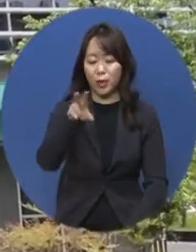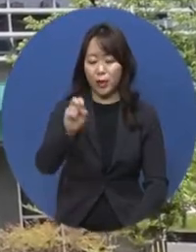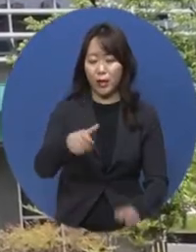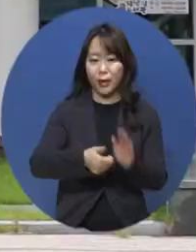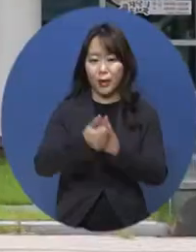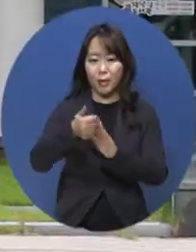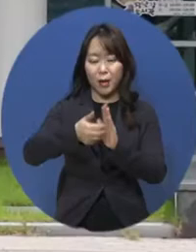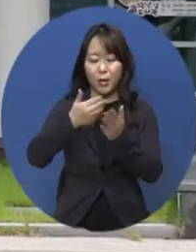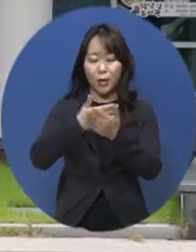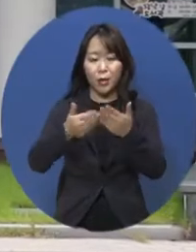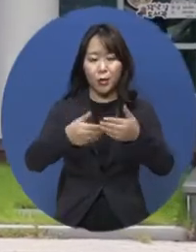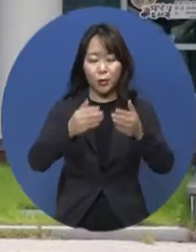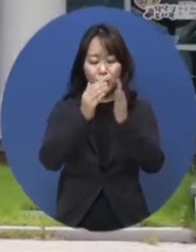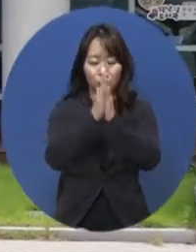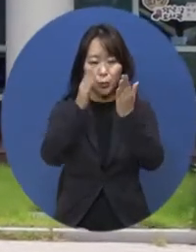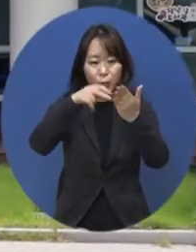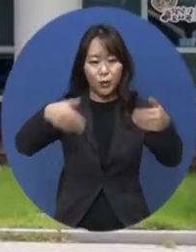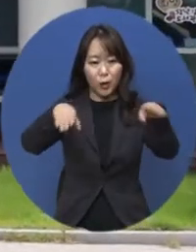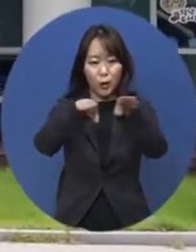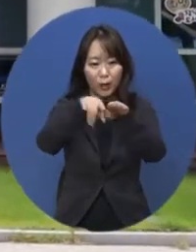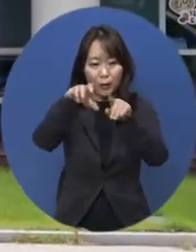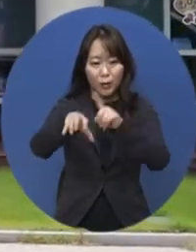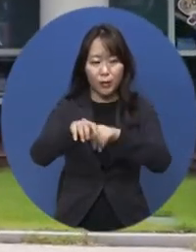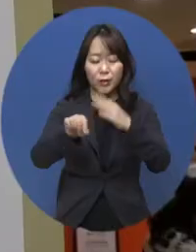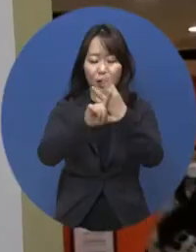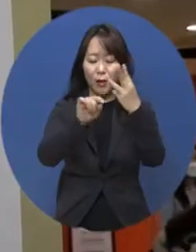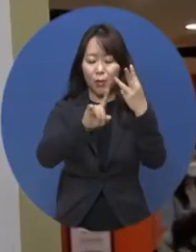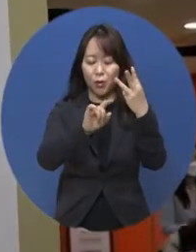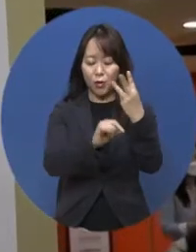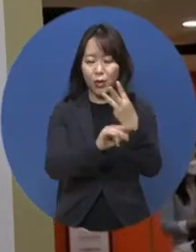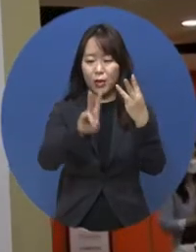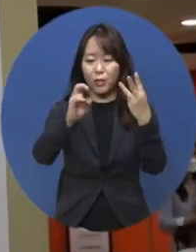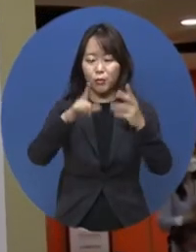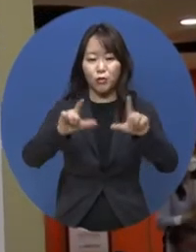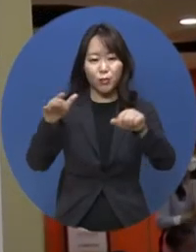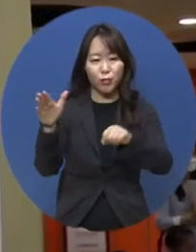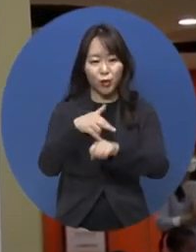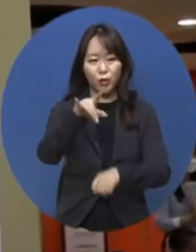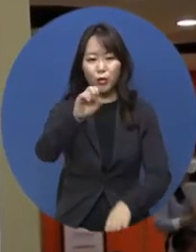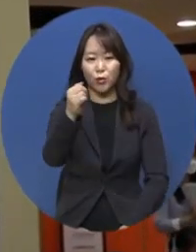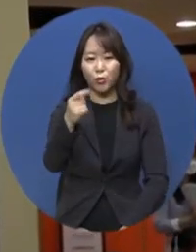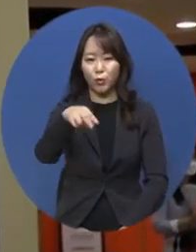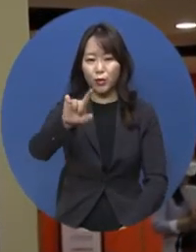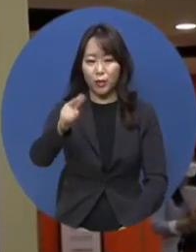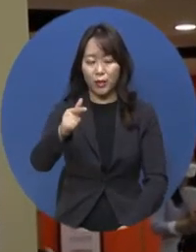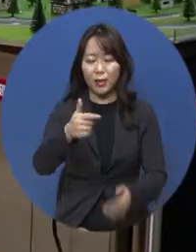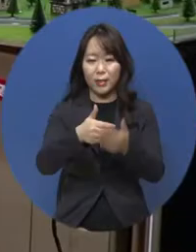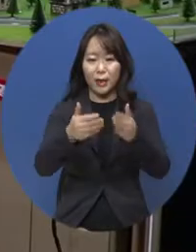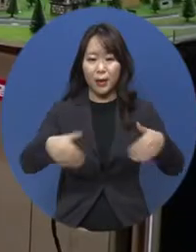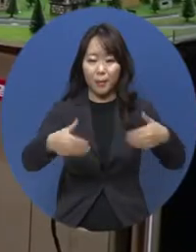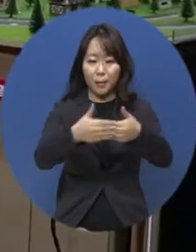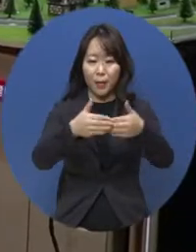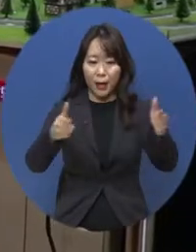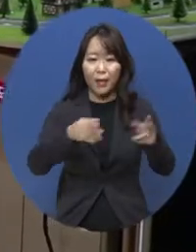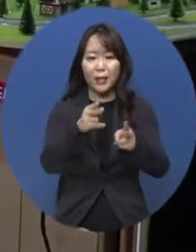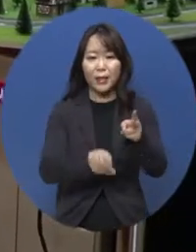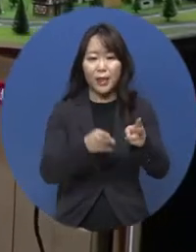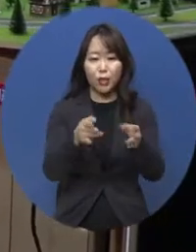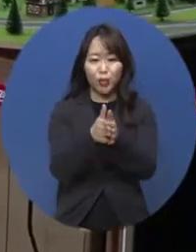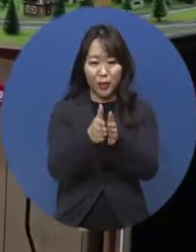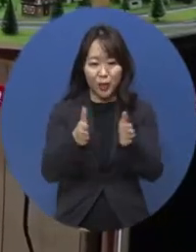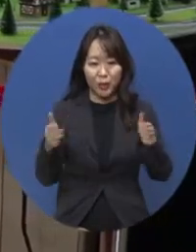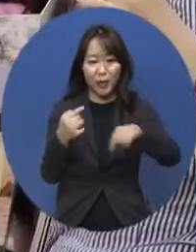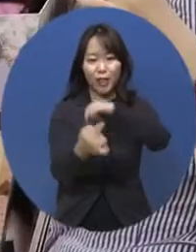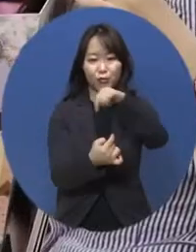광양희망도서관 꿈싹 갤러리에서는 지난 3월 26일부터 정호선 작가의 방 기차가 출발합니다를 운영합니다.